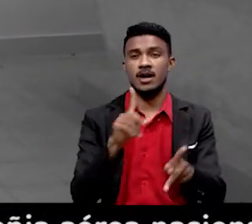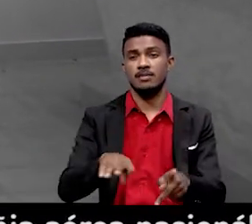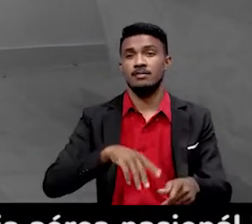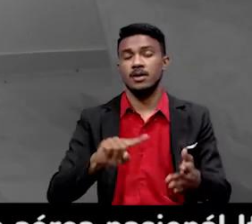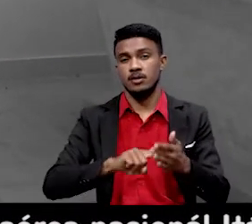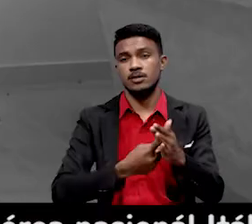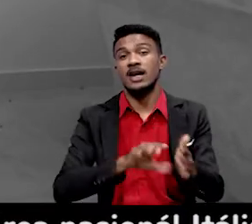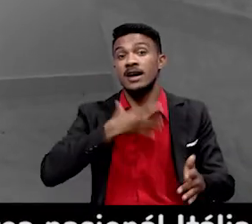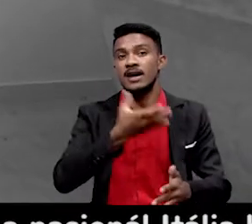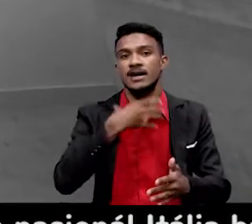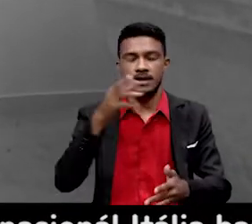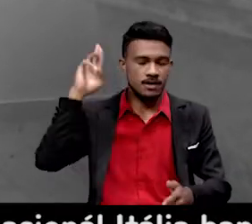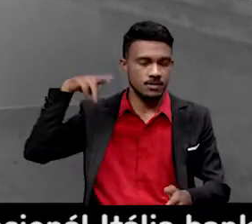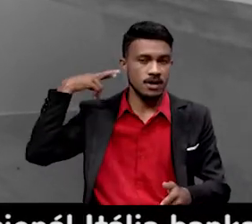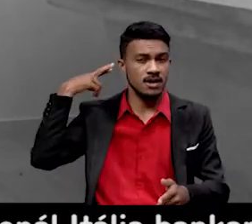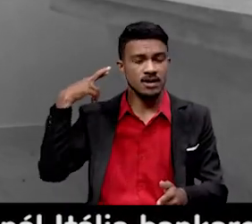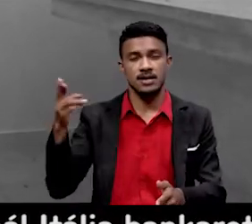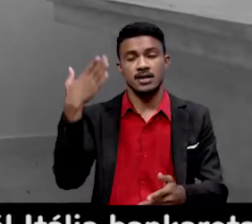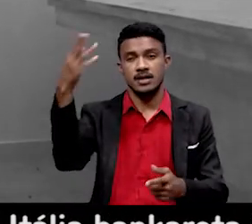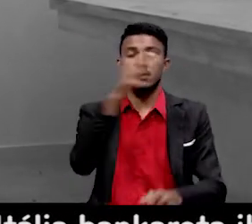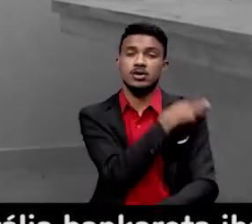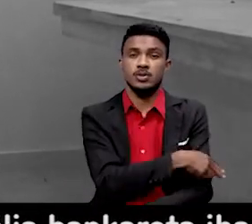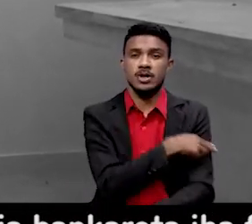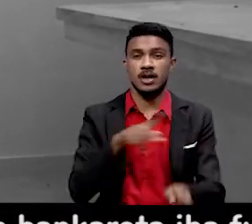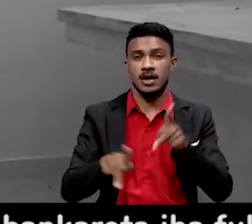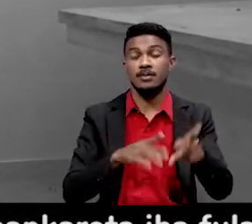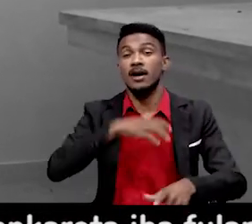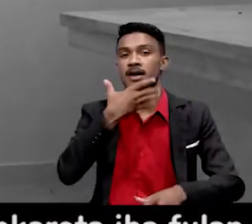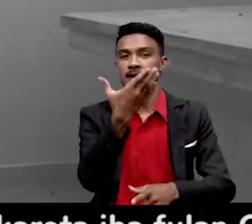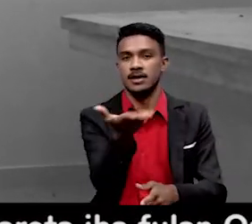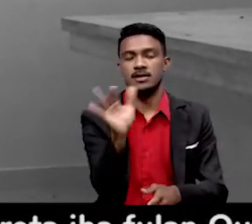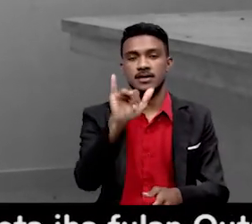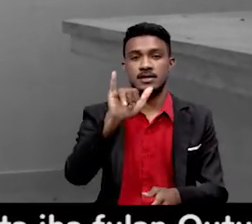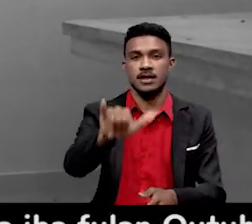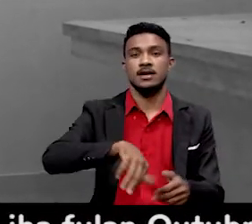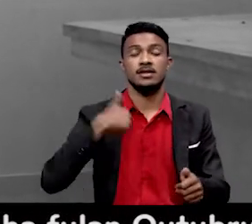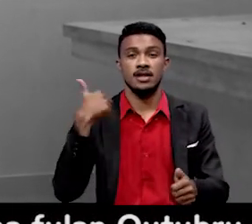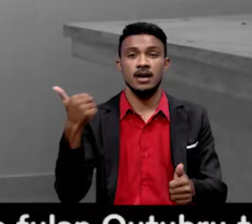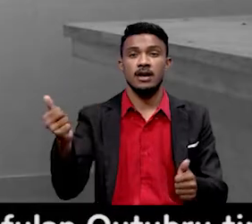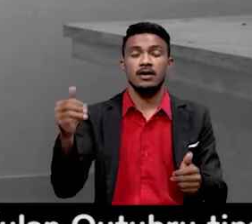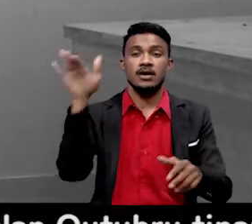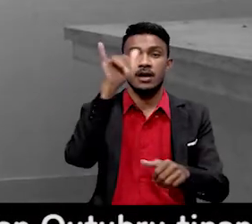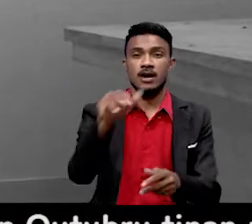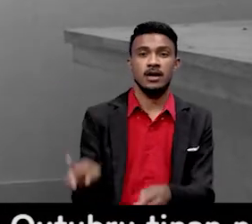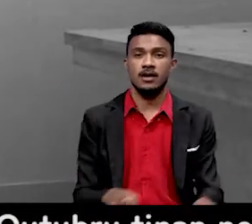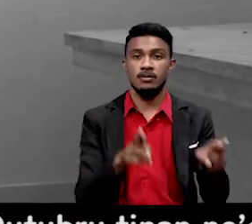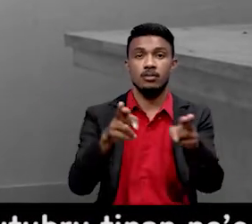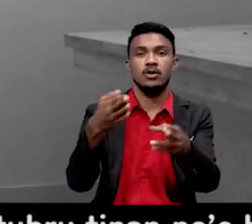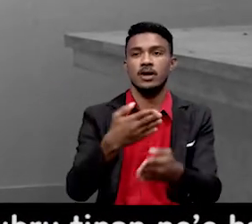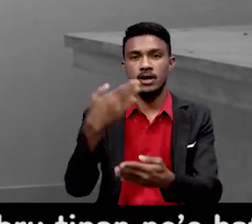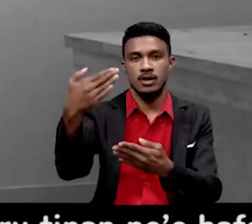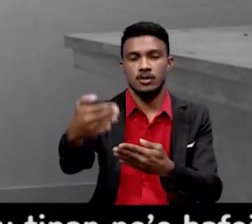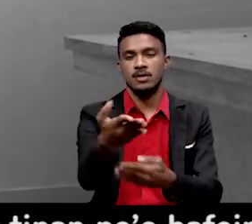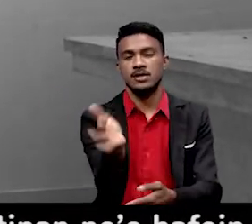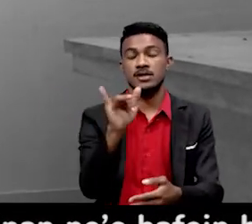kasliu tambe hospital ne ba ne ema hakiler ne sira balu hele motabe imare mota dalan tumaine